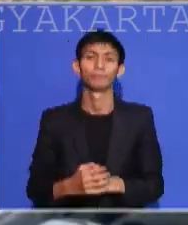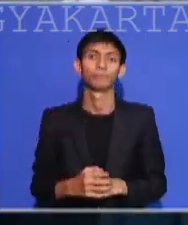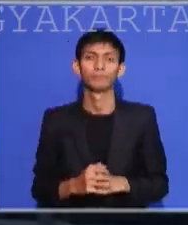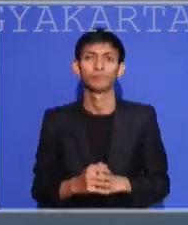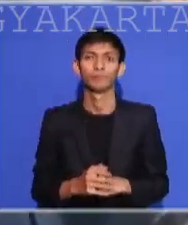melaporkan